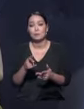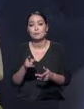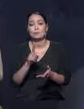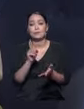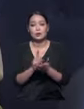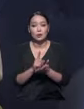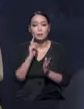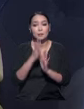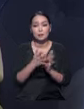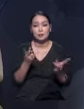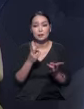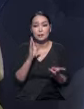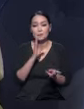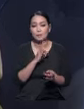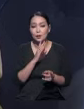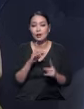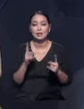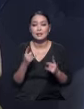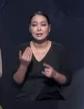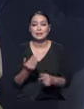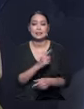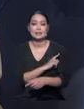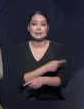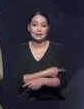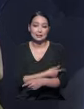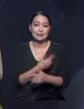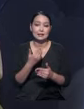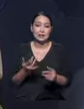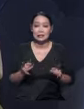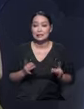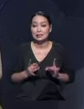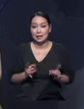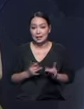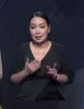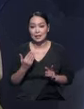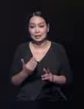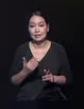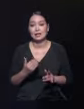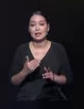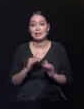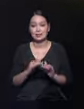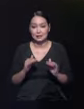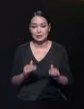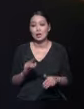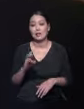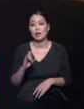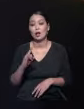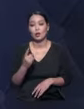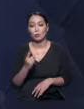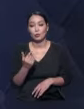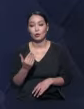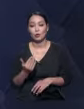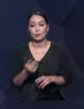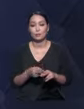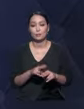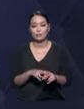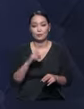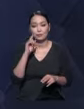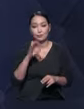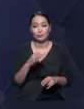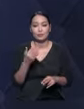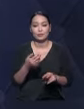самом деле, насколько влияние сильно идет агрессии семьи на ребенка. И вот здесь родители часто не берут